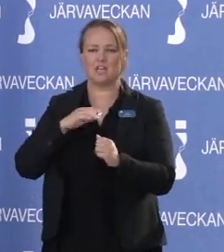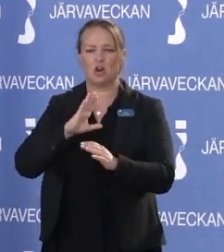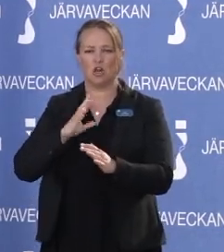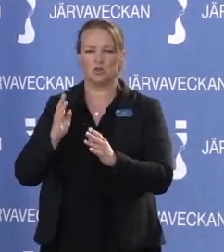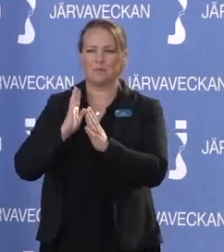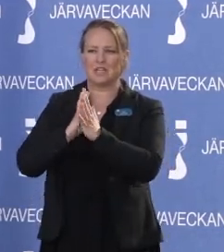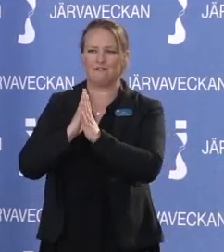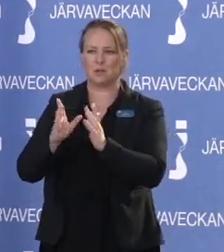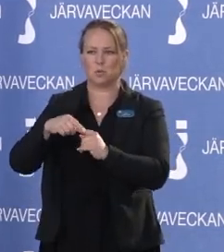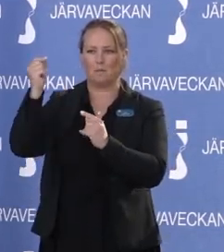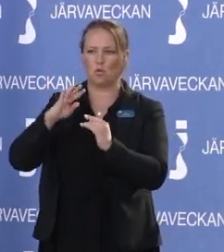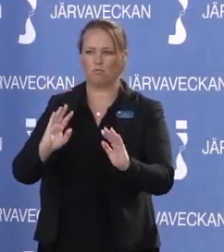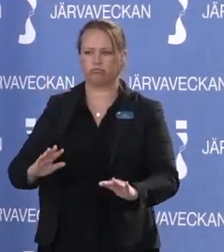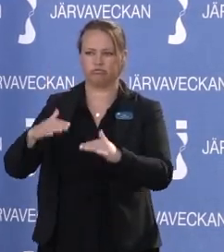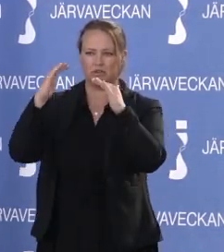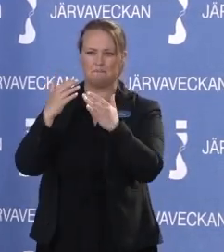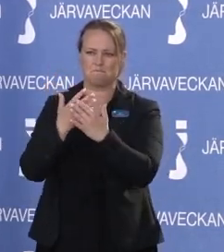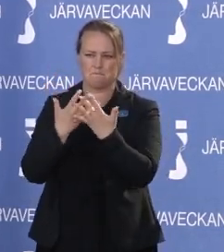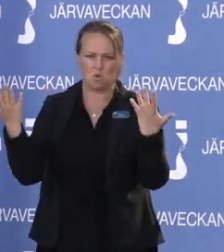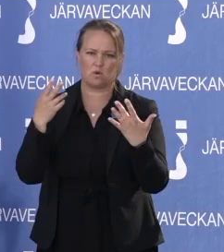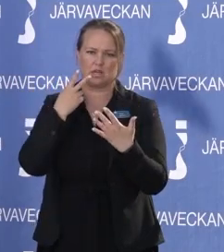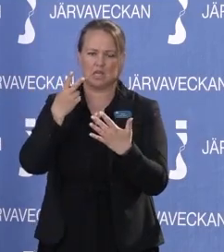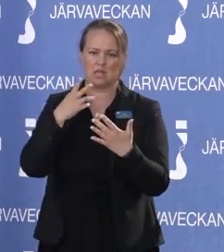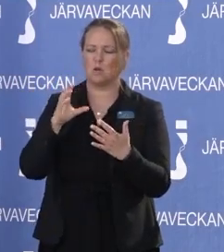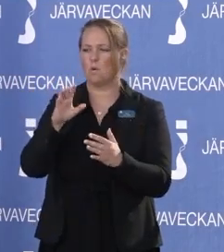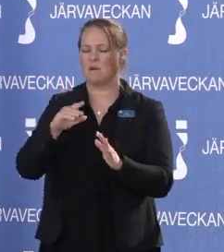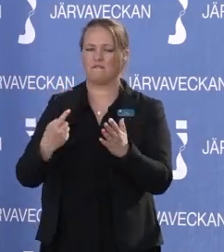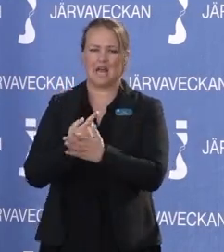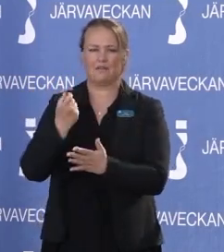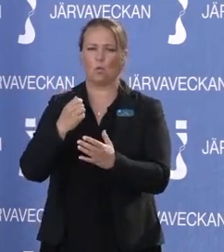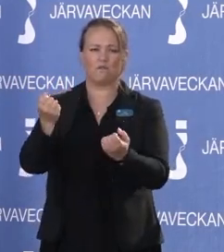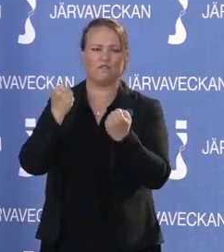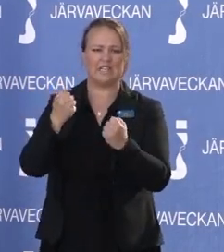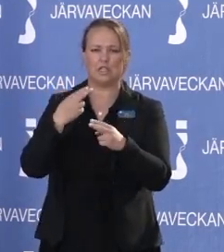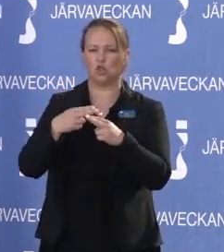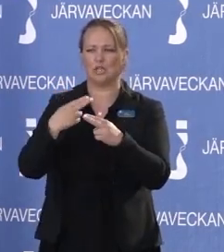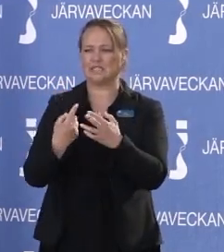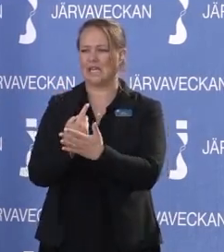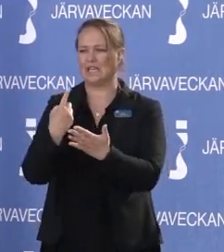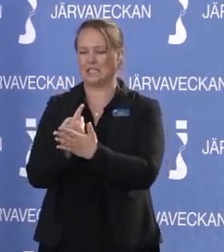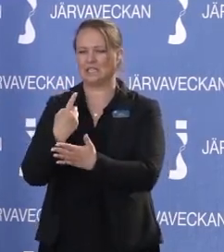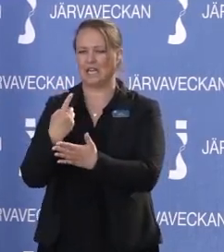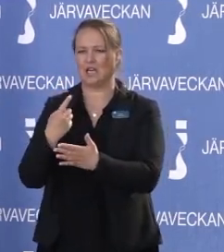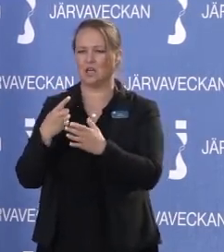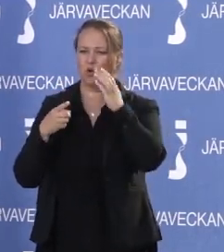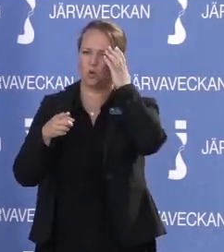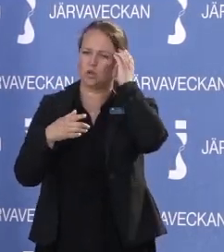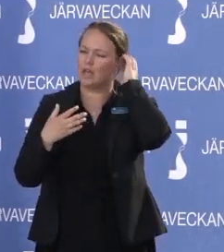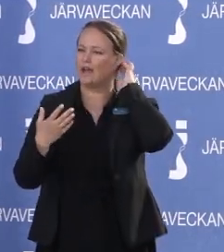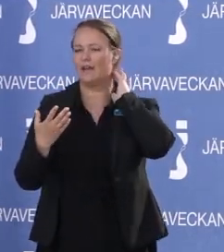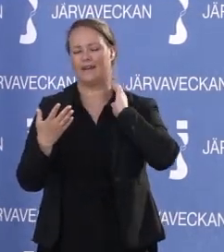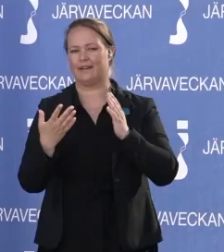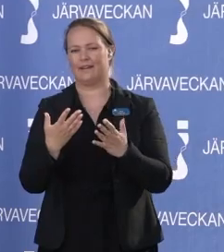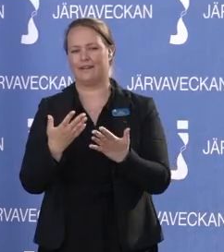väldigt dramatiska eller nyhetshändelser som är viktiga. Och det är ju helt irrationellt att man hör att